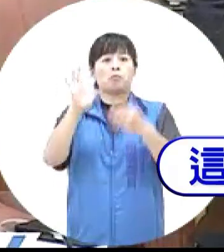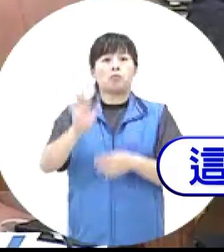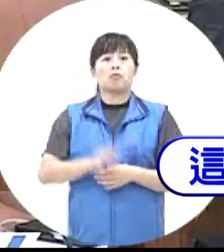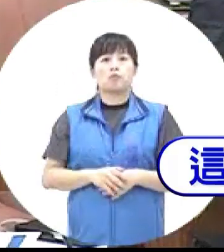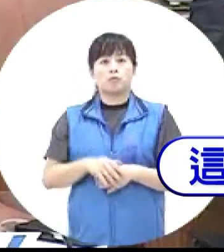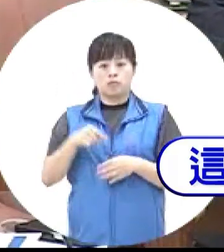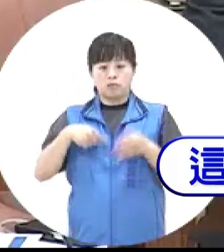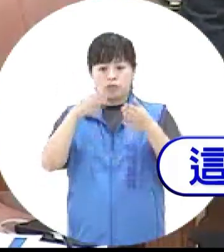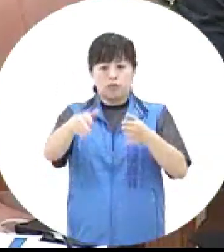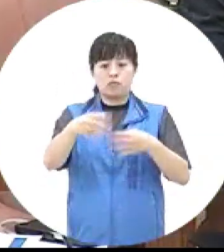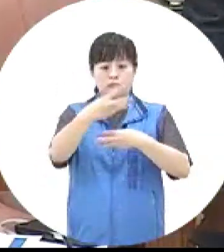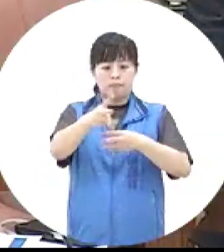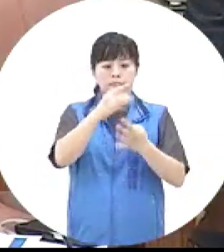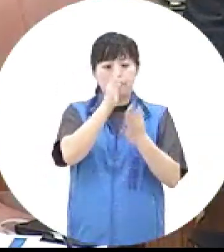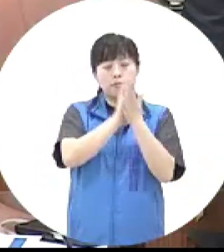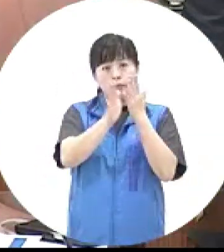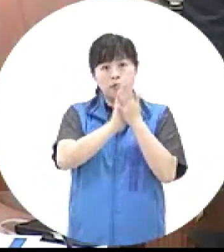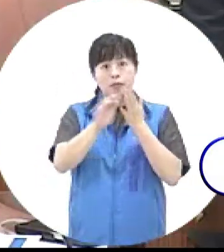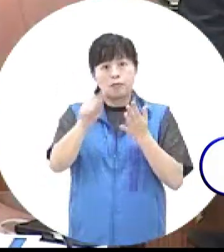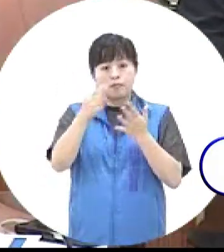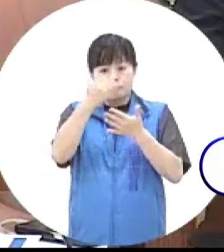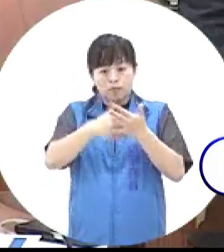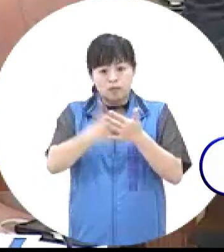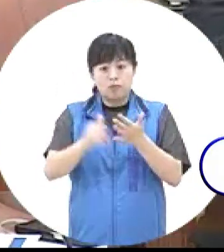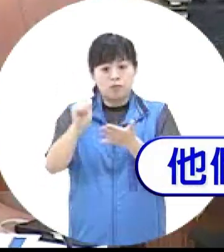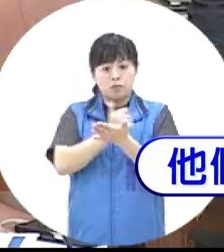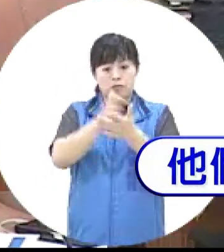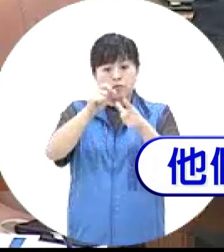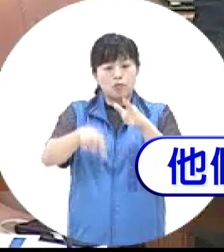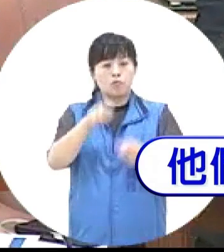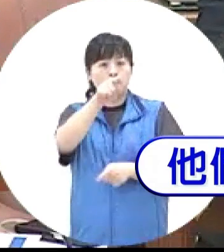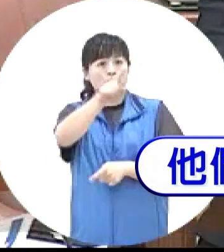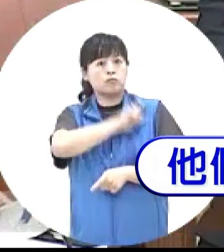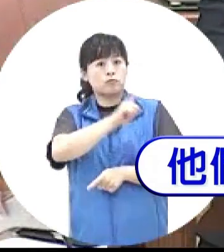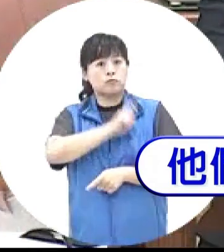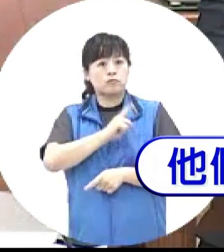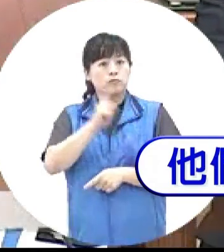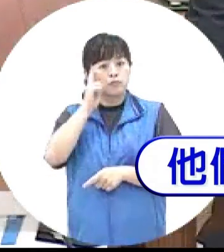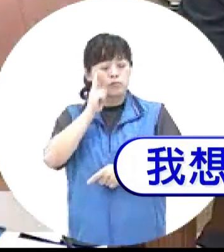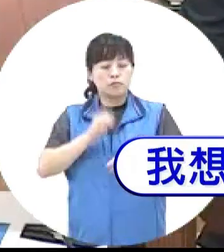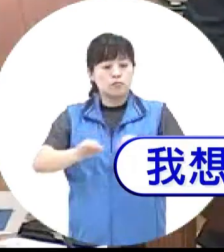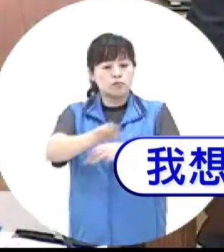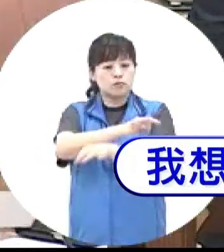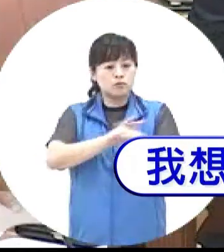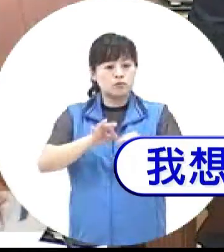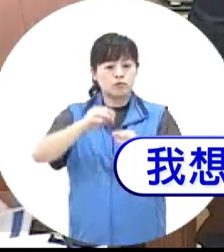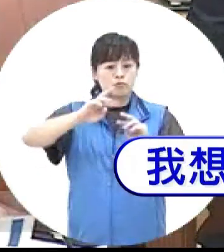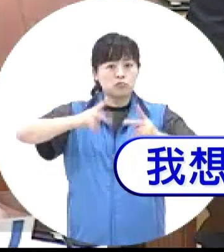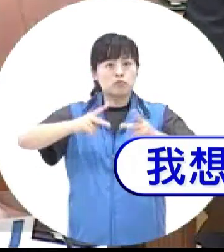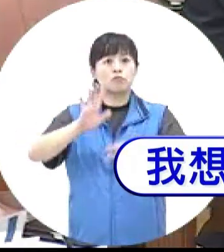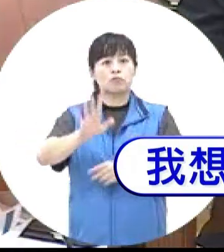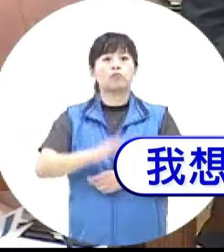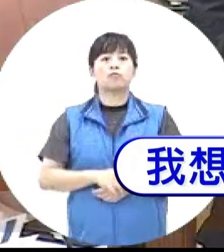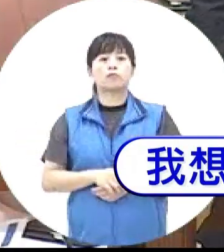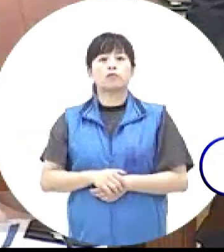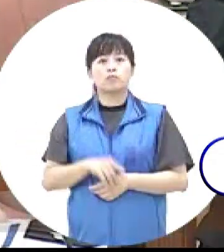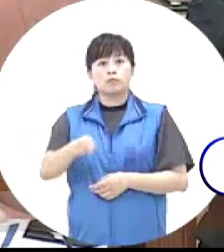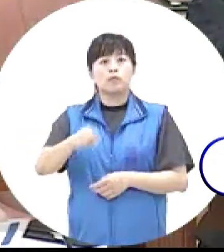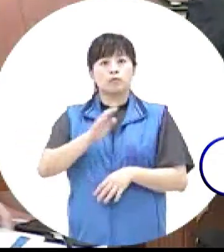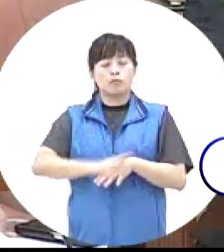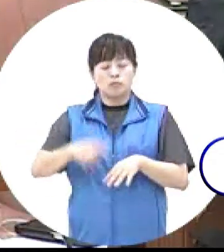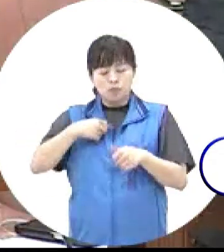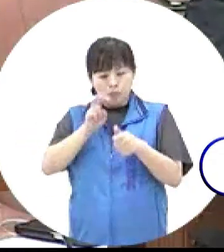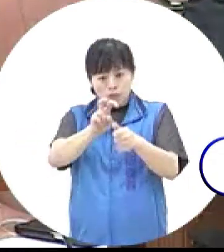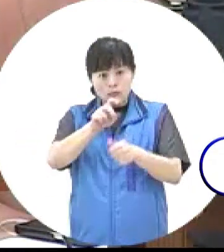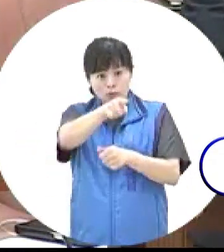对于这个班次的一个减少，那客运公司有他们一些这个他们在营运的一些调整，我想这些我们会在这督导他们有没